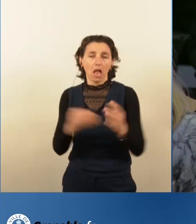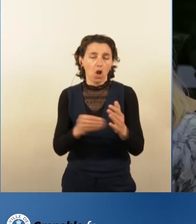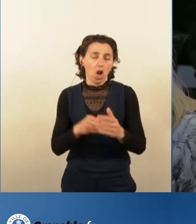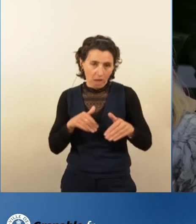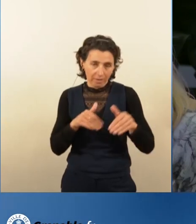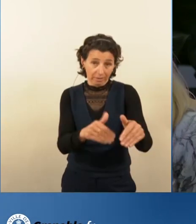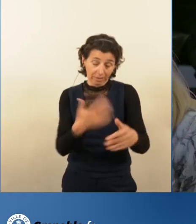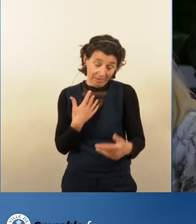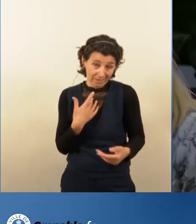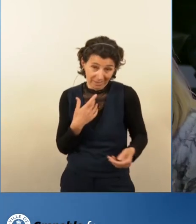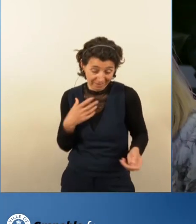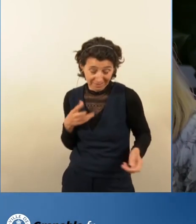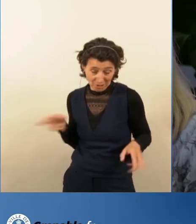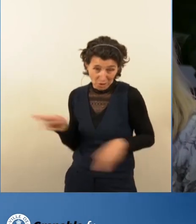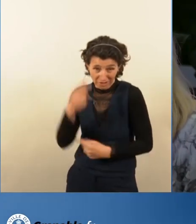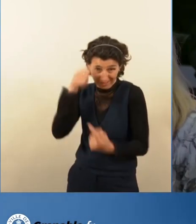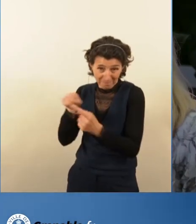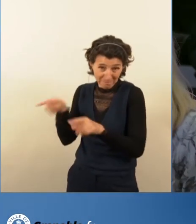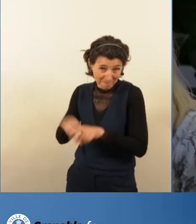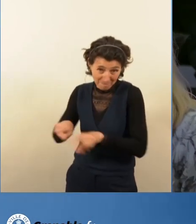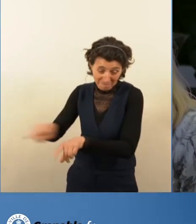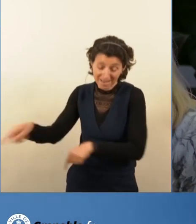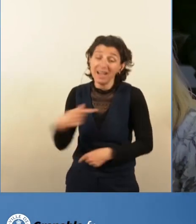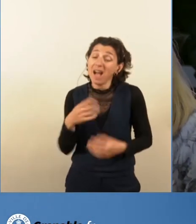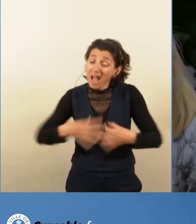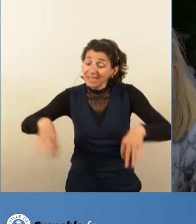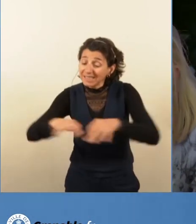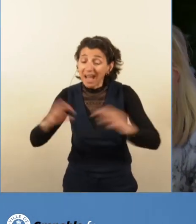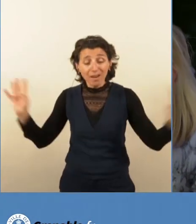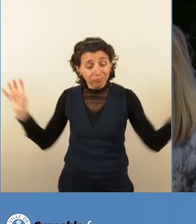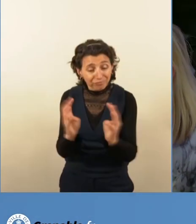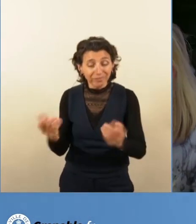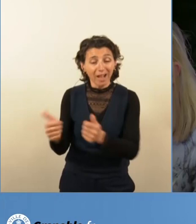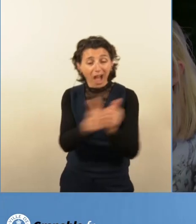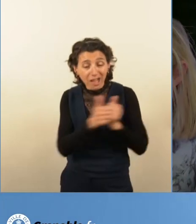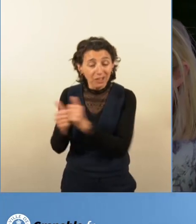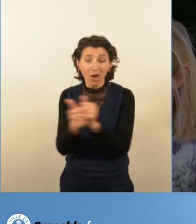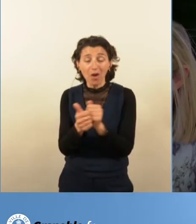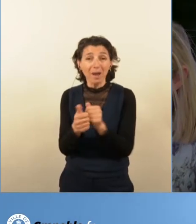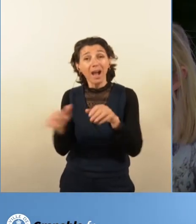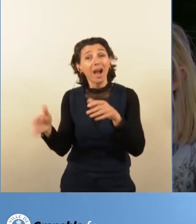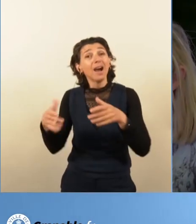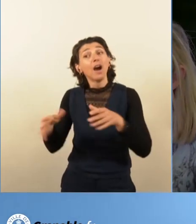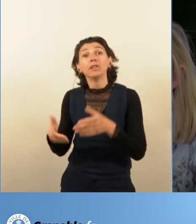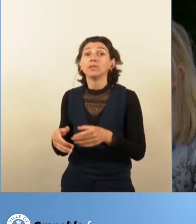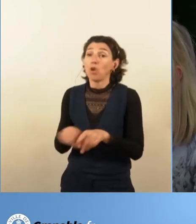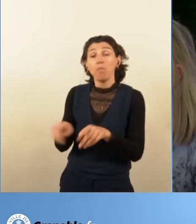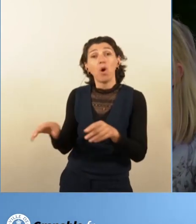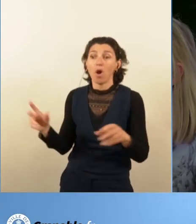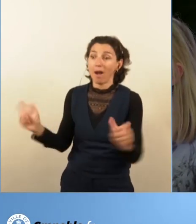pas obtenir une salle commune pour délibérer provisoirement mais on va engager la répartition des charges de